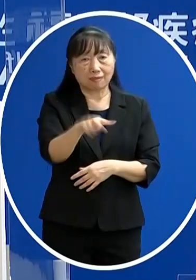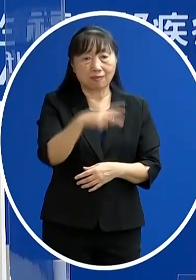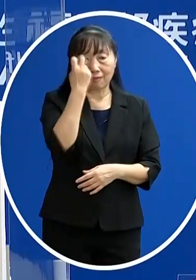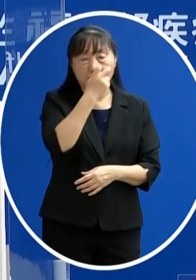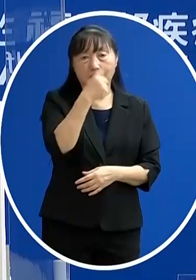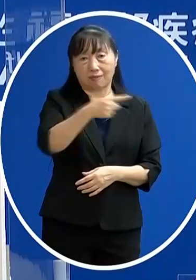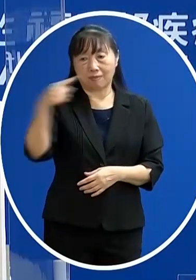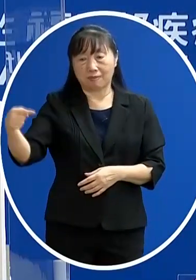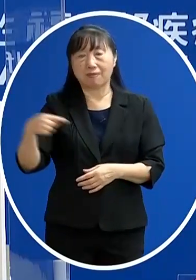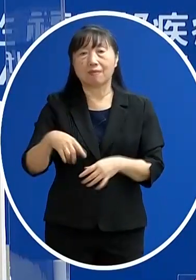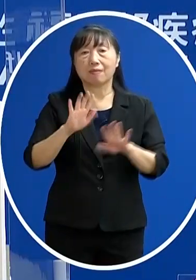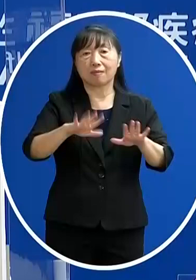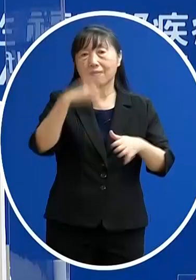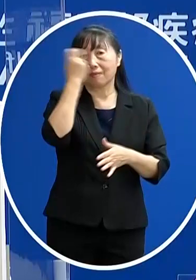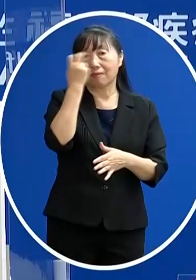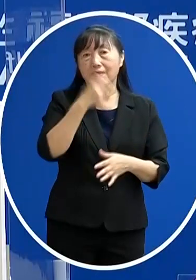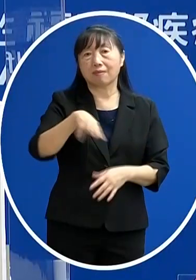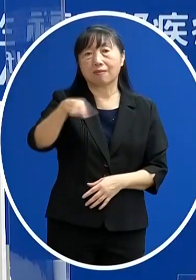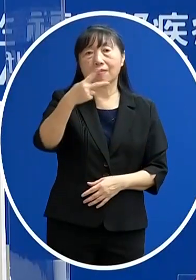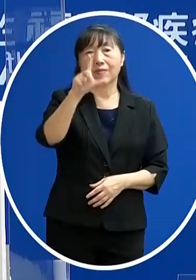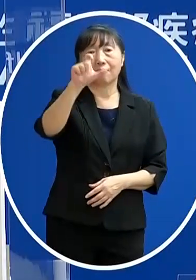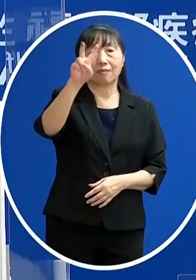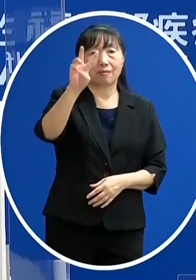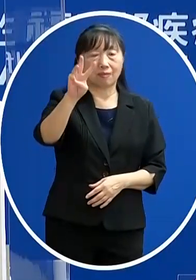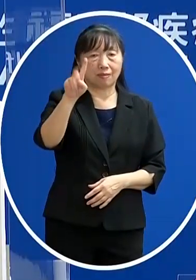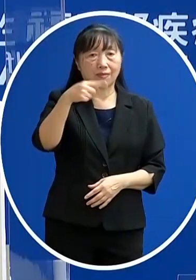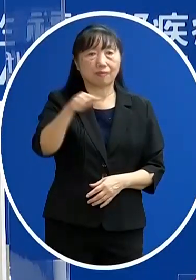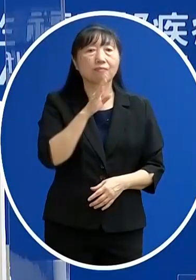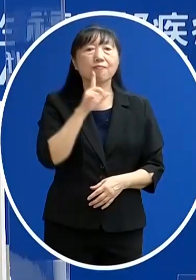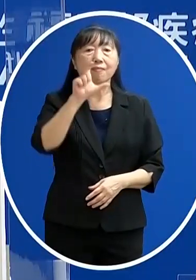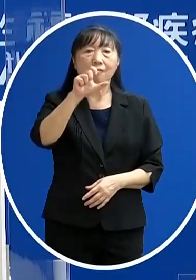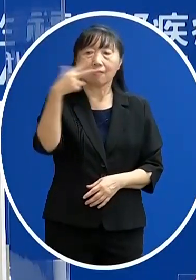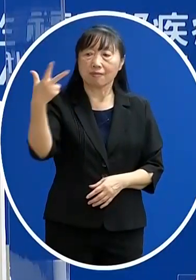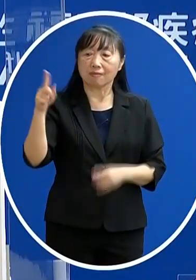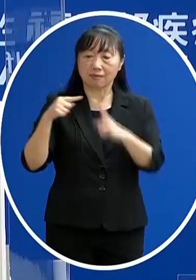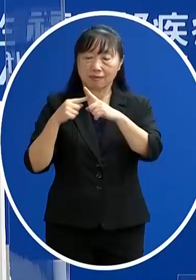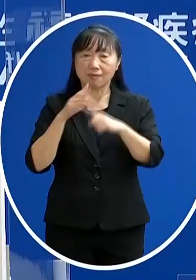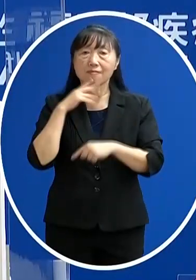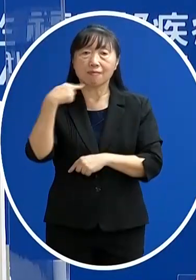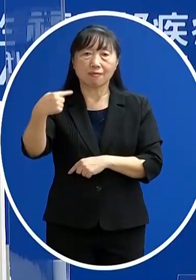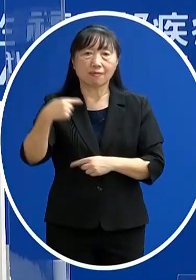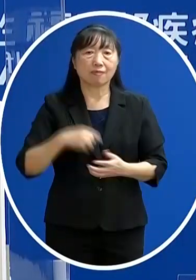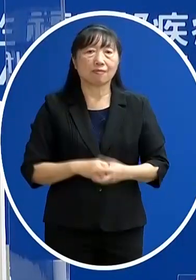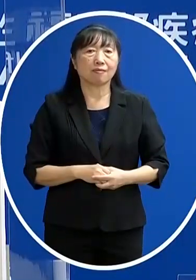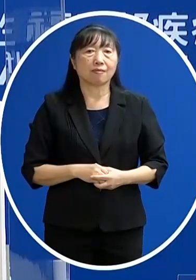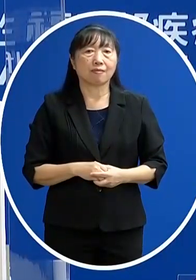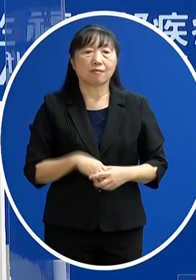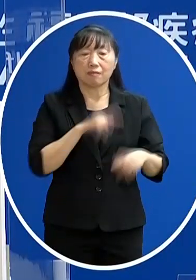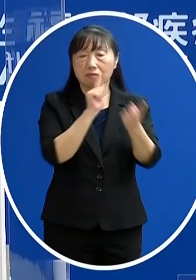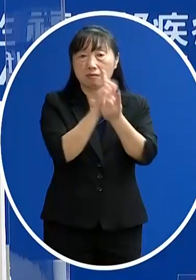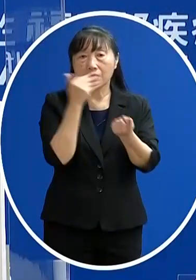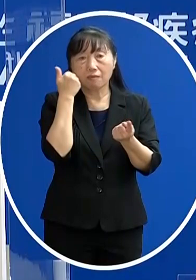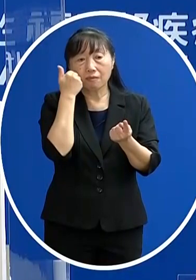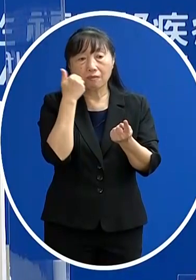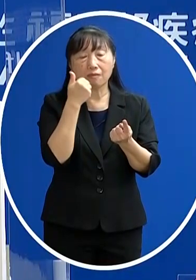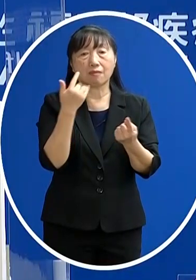那目前已经裁检263人，67人阴性。那至于他的接触者